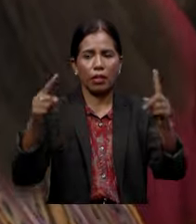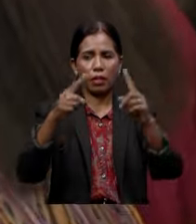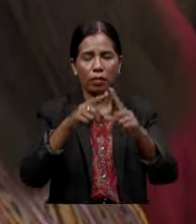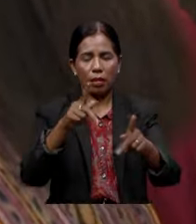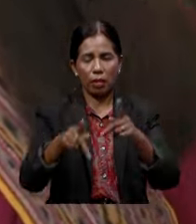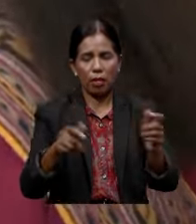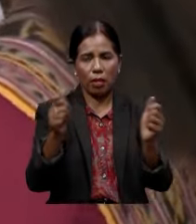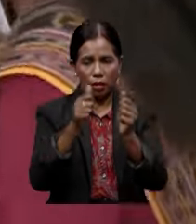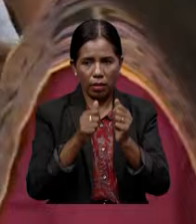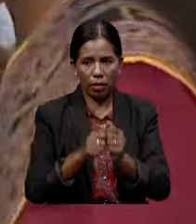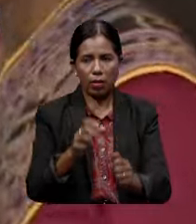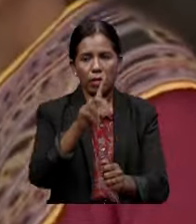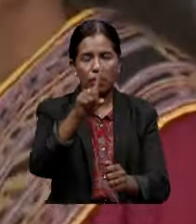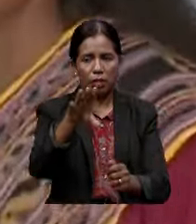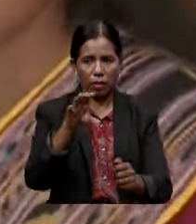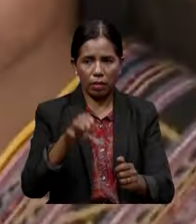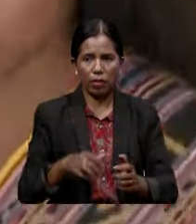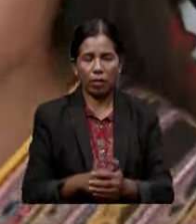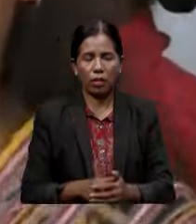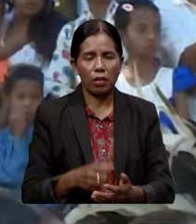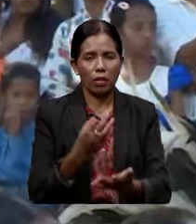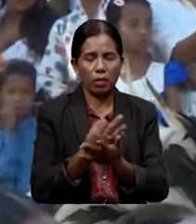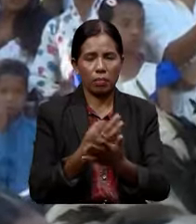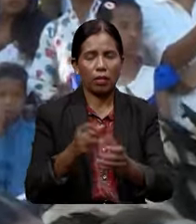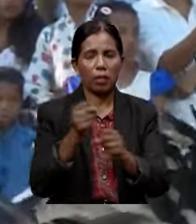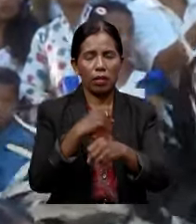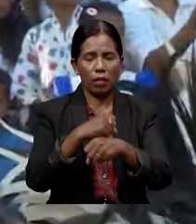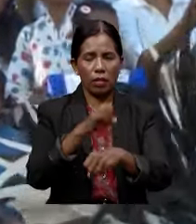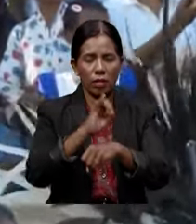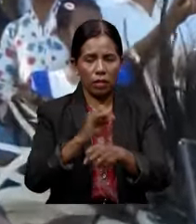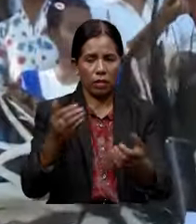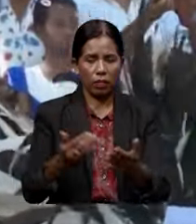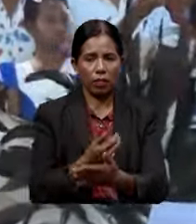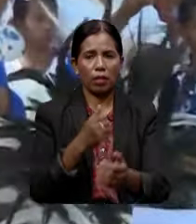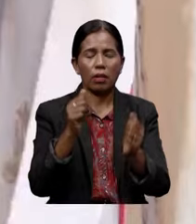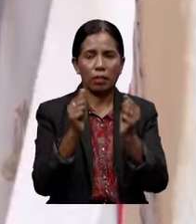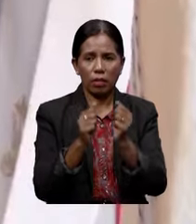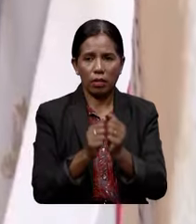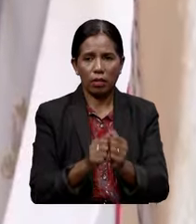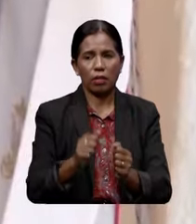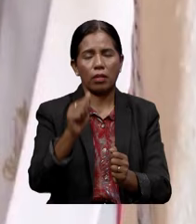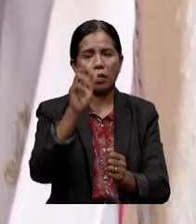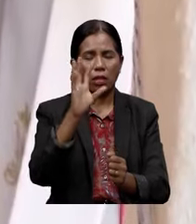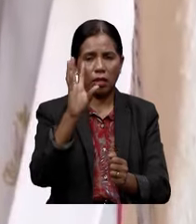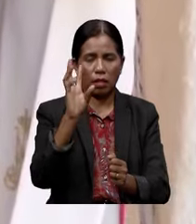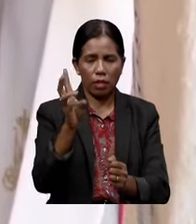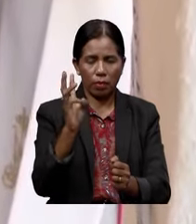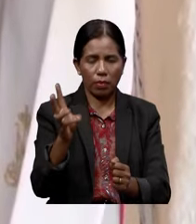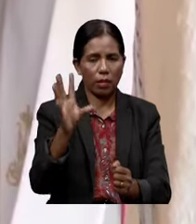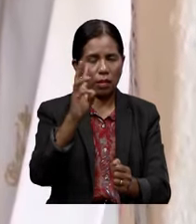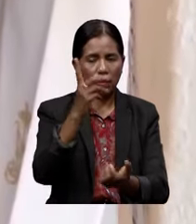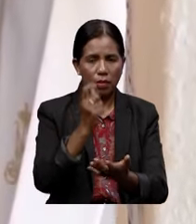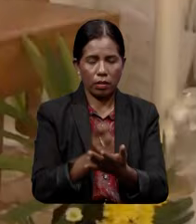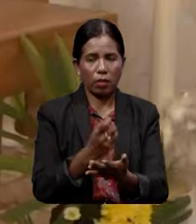krismandu sira hamutuk atu sidaresin. Total orsamento ba konstrusau ni igreja fong hamutuk dolar amerikanu rihun neng nulu resinen.